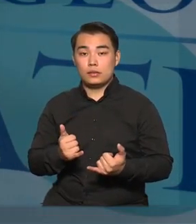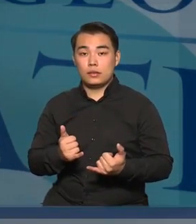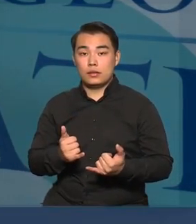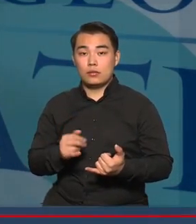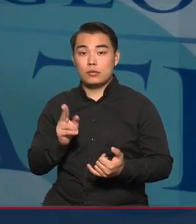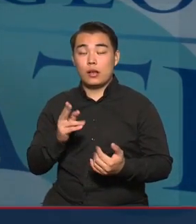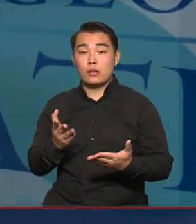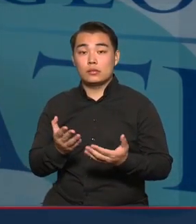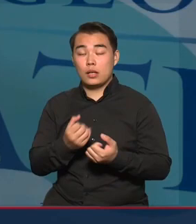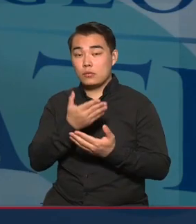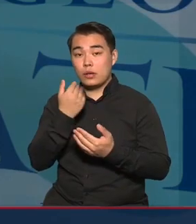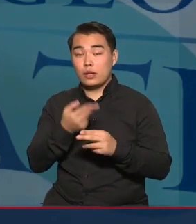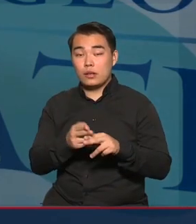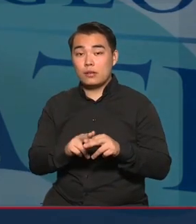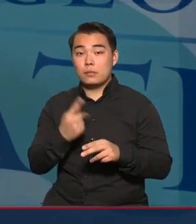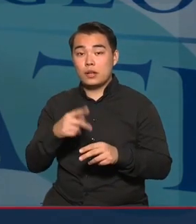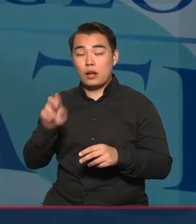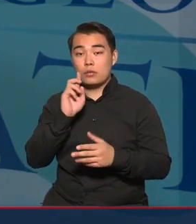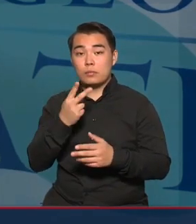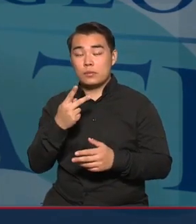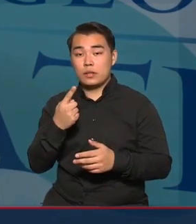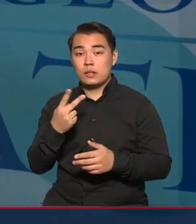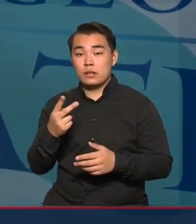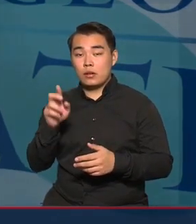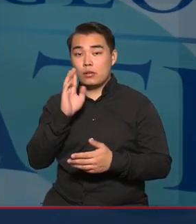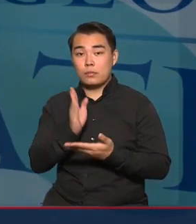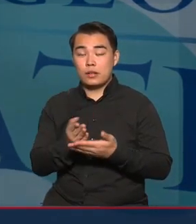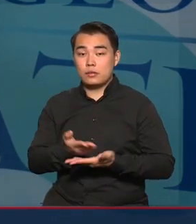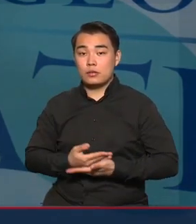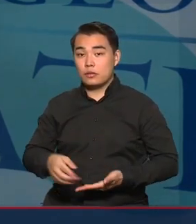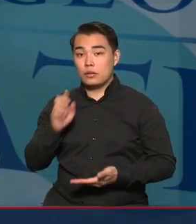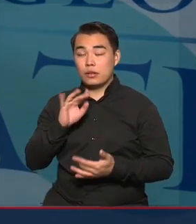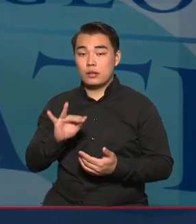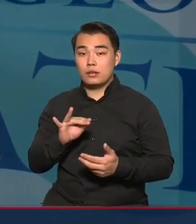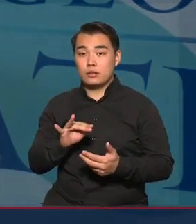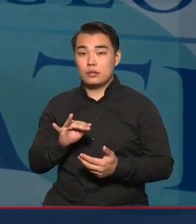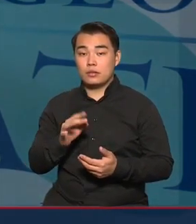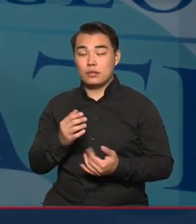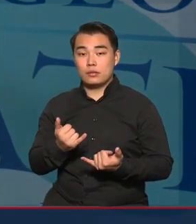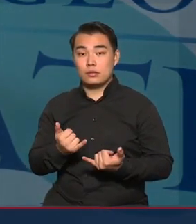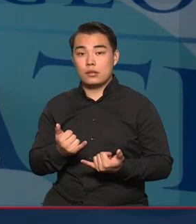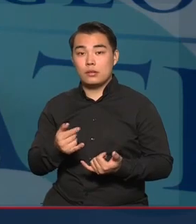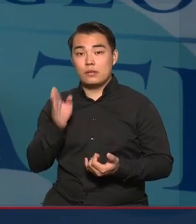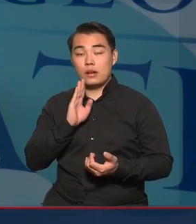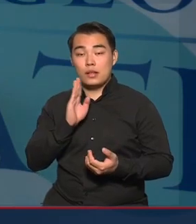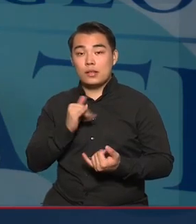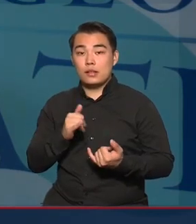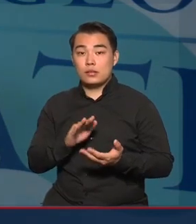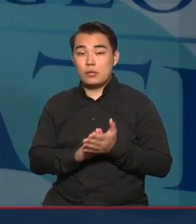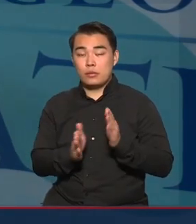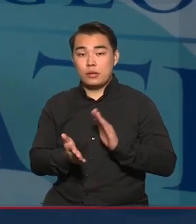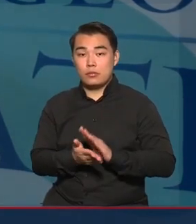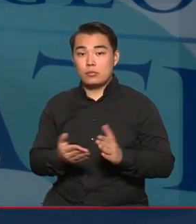ешкімнен алмайтын бір-екі мемлекет қана бар бұл өмірде. Сондықтан әрине су дипломатия деген